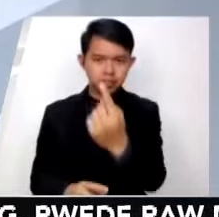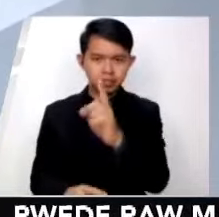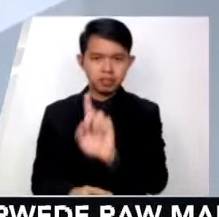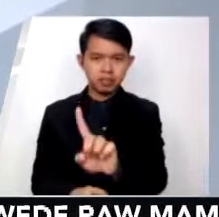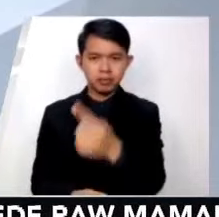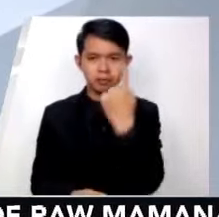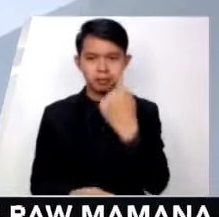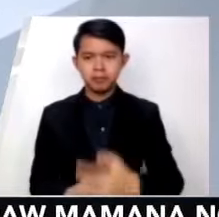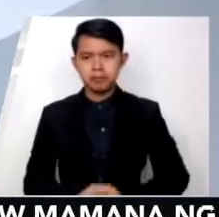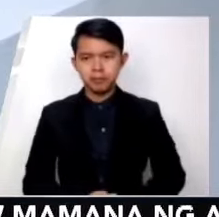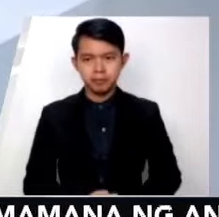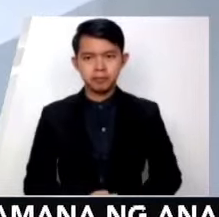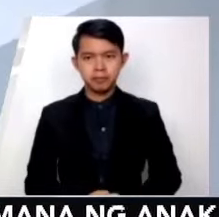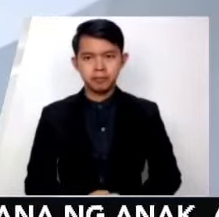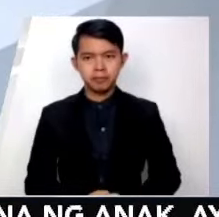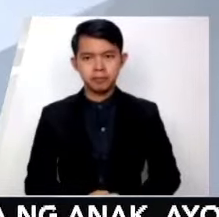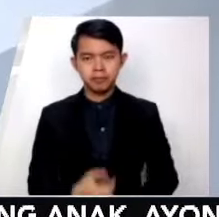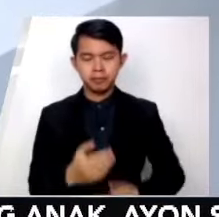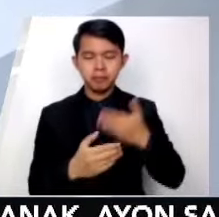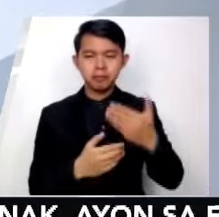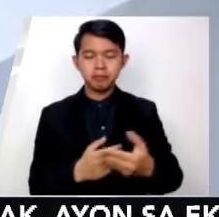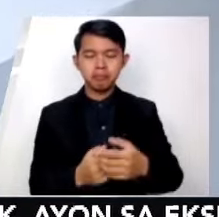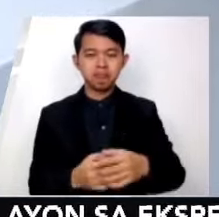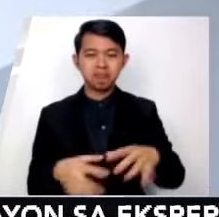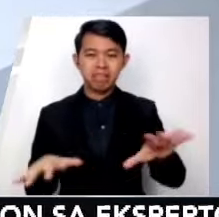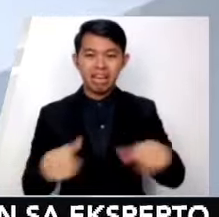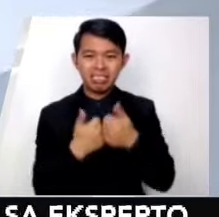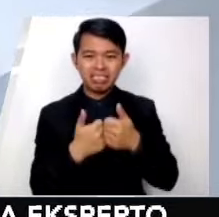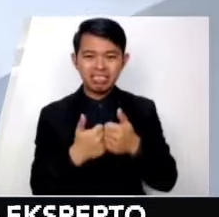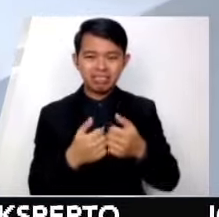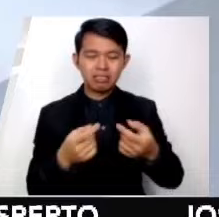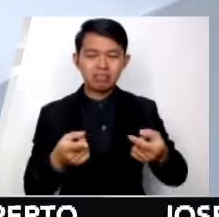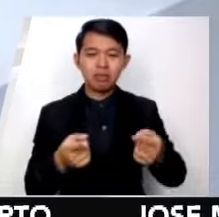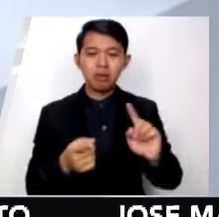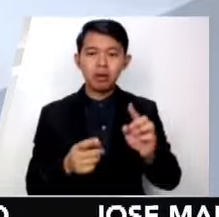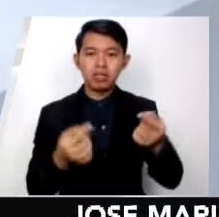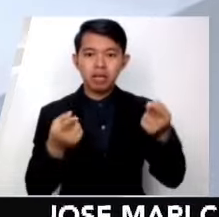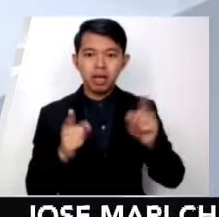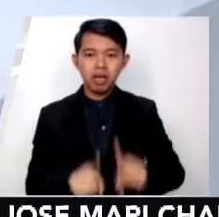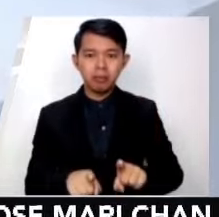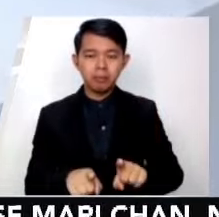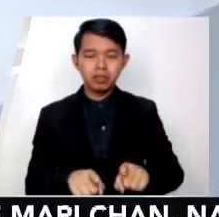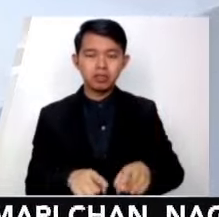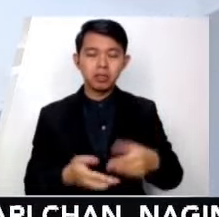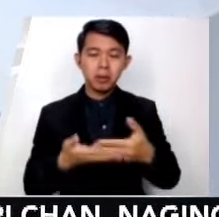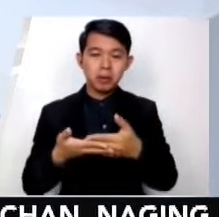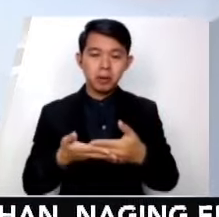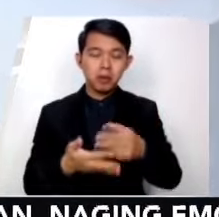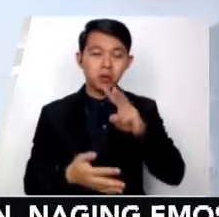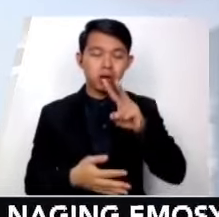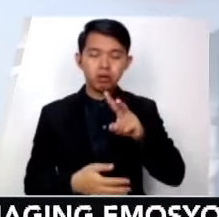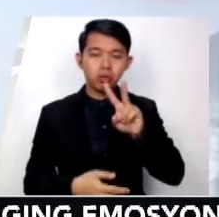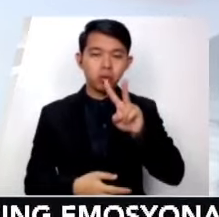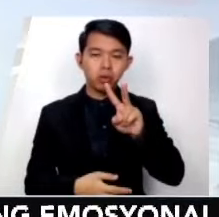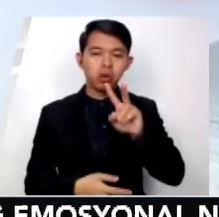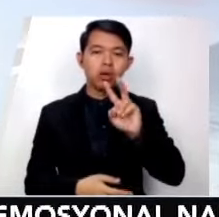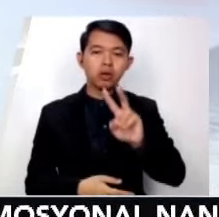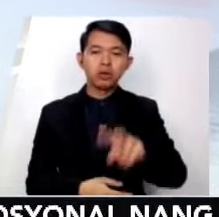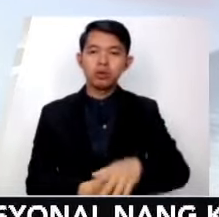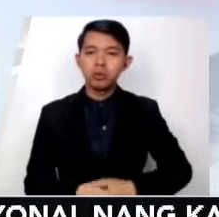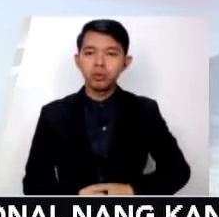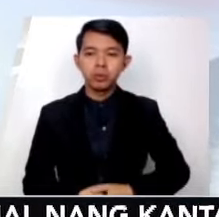Aksidenteng nahulog sa kalderong may mainit na sabaw ng batchoy ang 2 taong gulang na bata sa Iloilo. Dahil sa tinamong lapnos